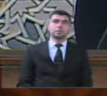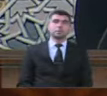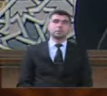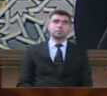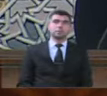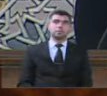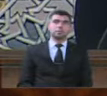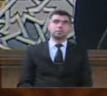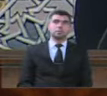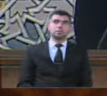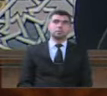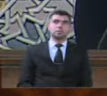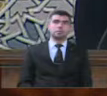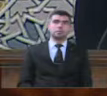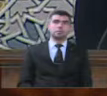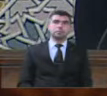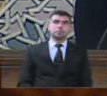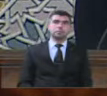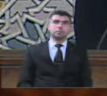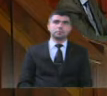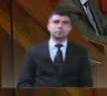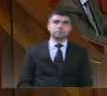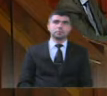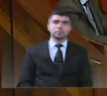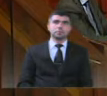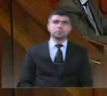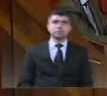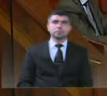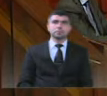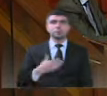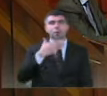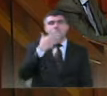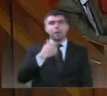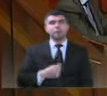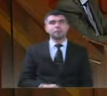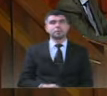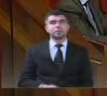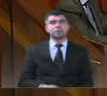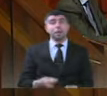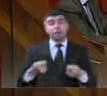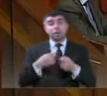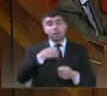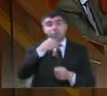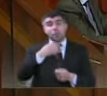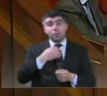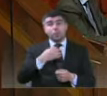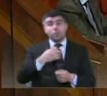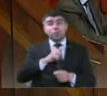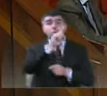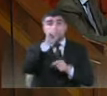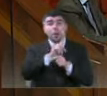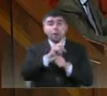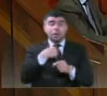30 ثانيه. نعم، شكرا السيده النائبه. مع الاسف هذا الشيء ما وضعتيش في السؤال